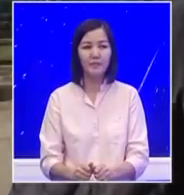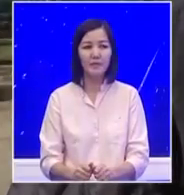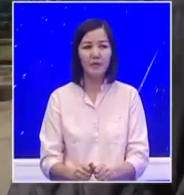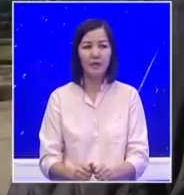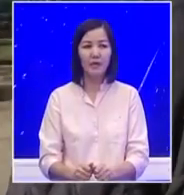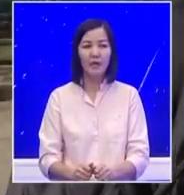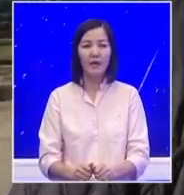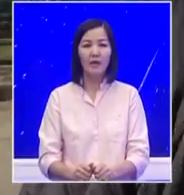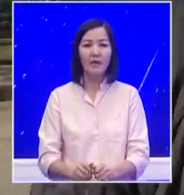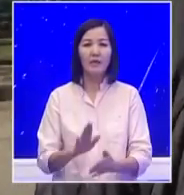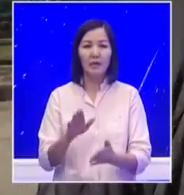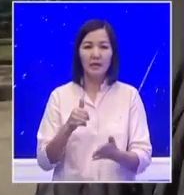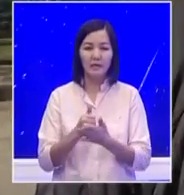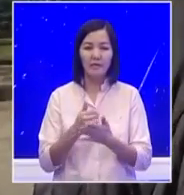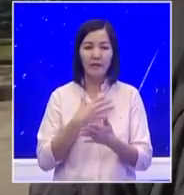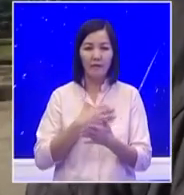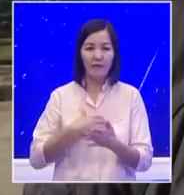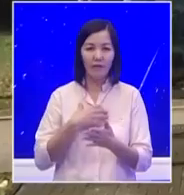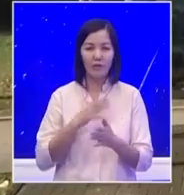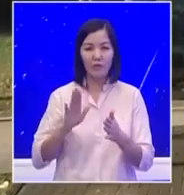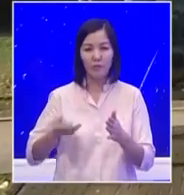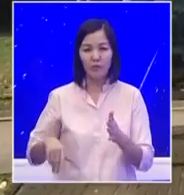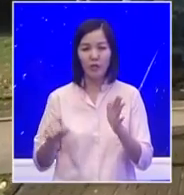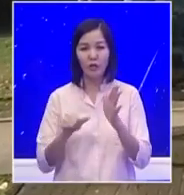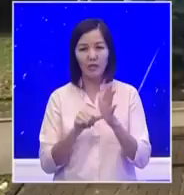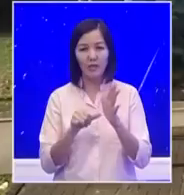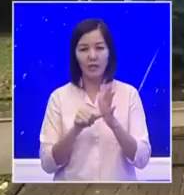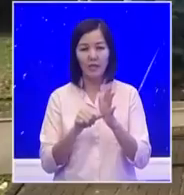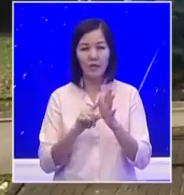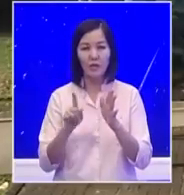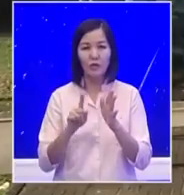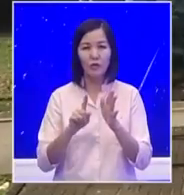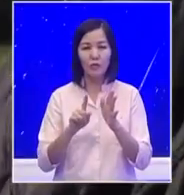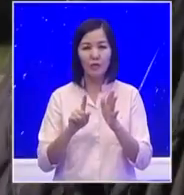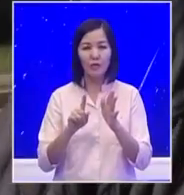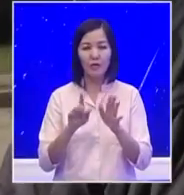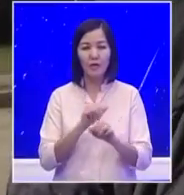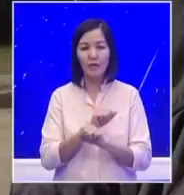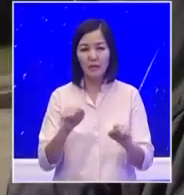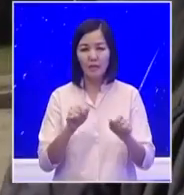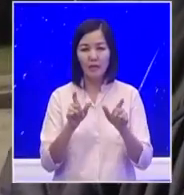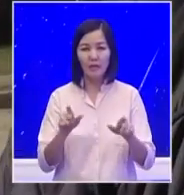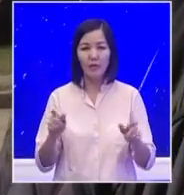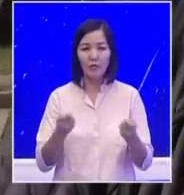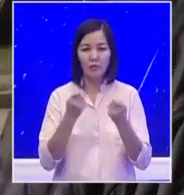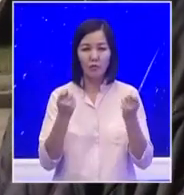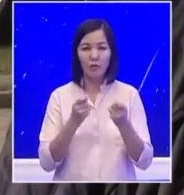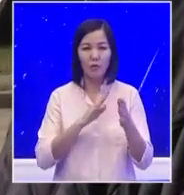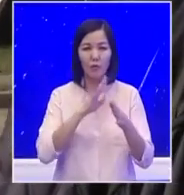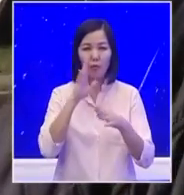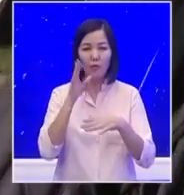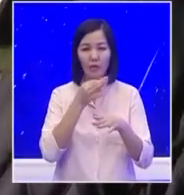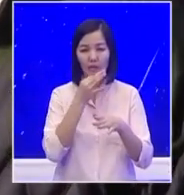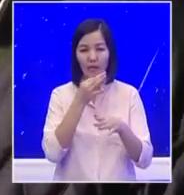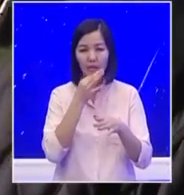Основную обработку мы будем проводить после 6, то есть, чтобы не было меньше народу. Будет проводиться 2 раза, то есть утром, ранним